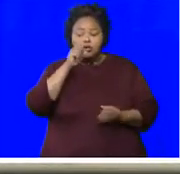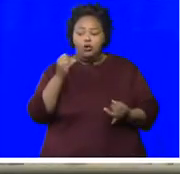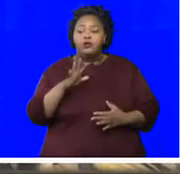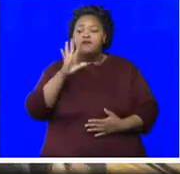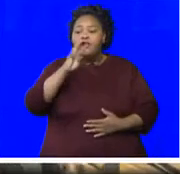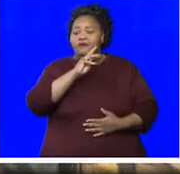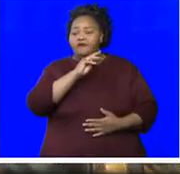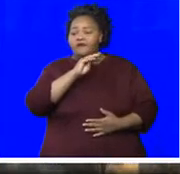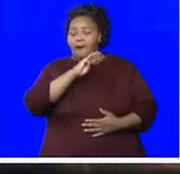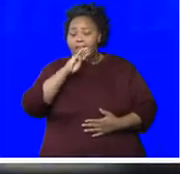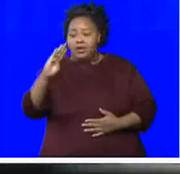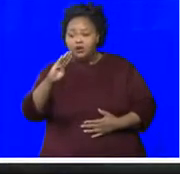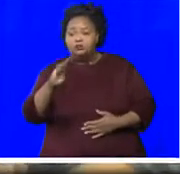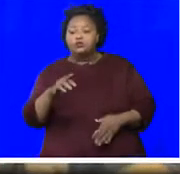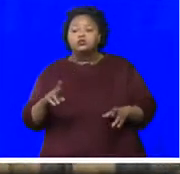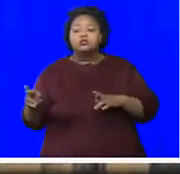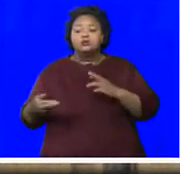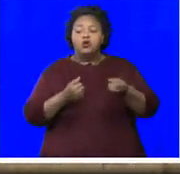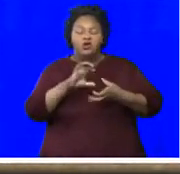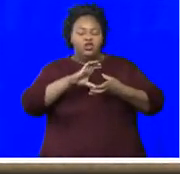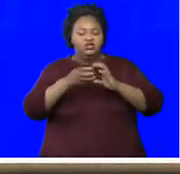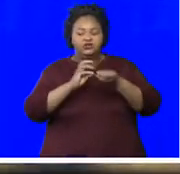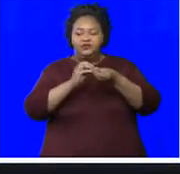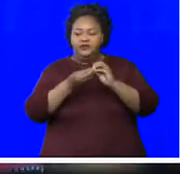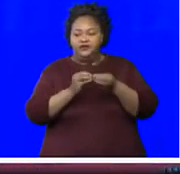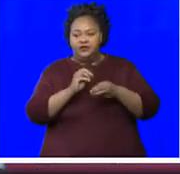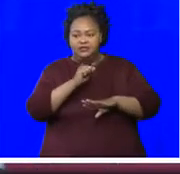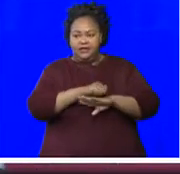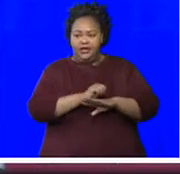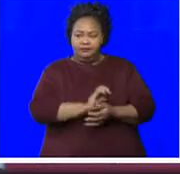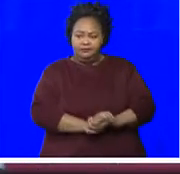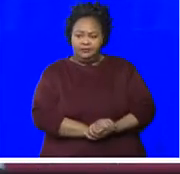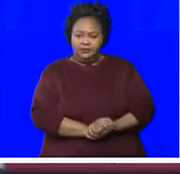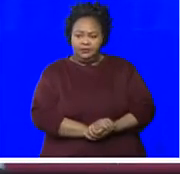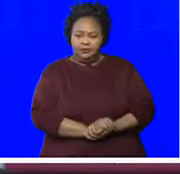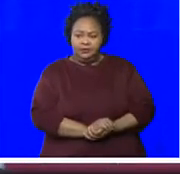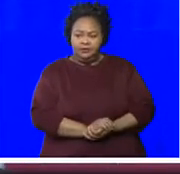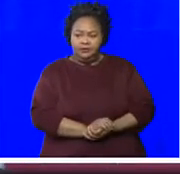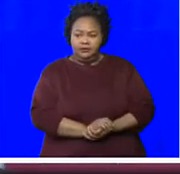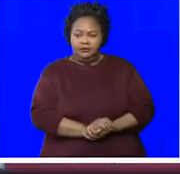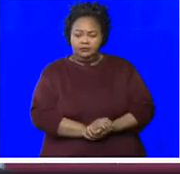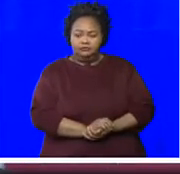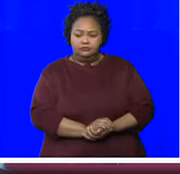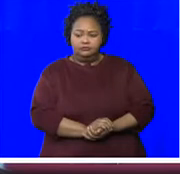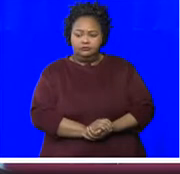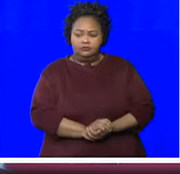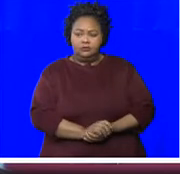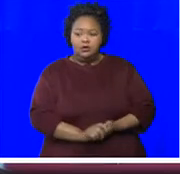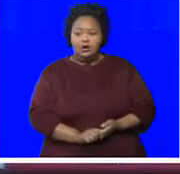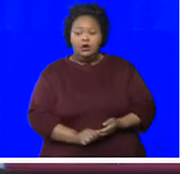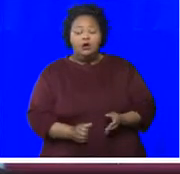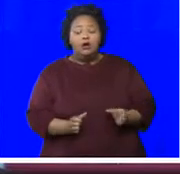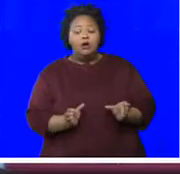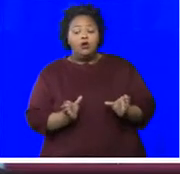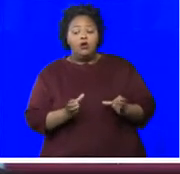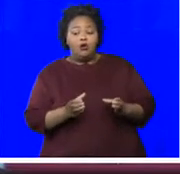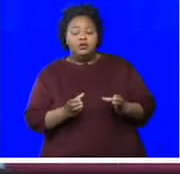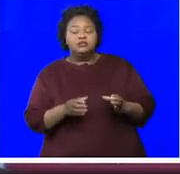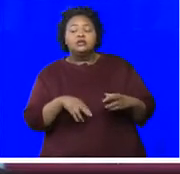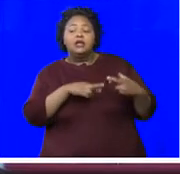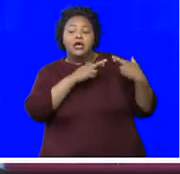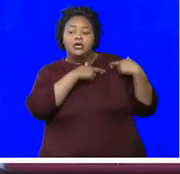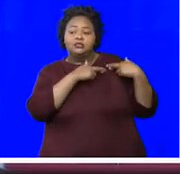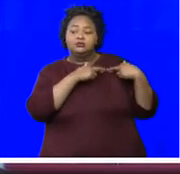kulungisa imigwaco yelive lengasekho esimeni lesikahle. Umphathi elihlangothini lelibuke bathengisi ebandleni lelilawula emandla kuleli